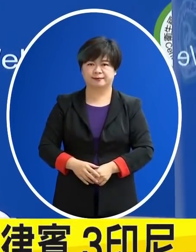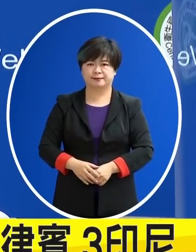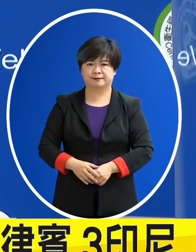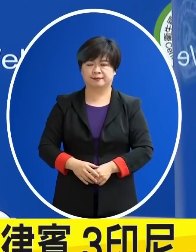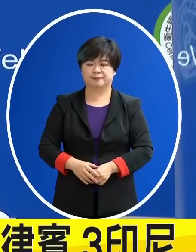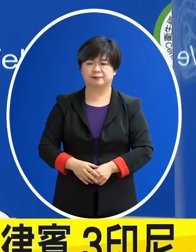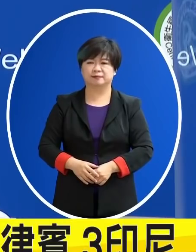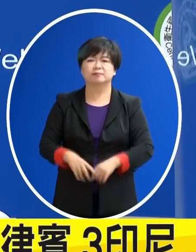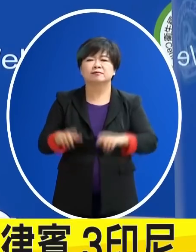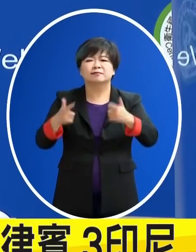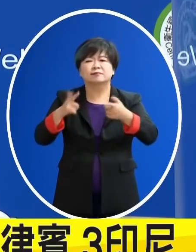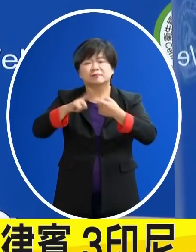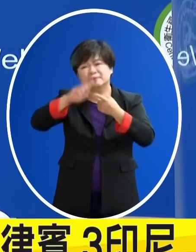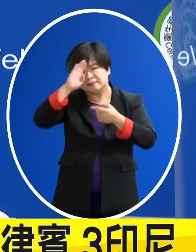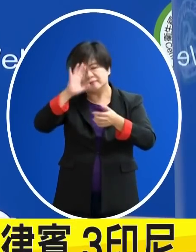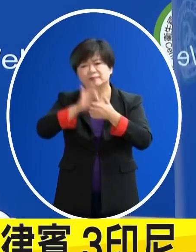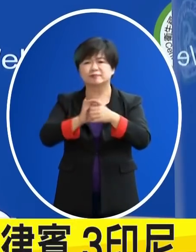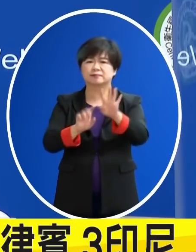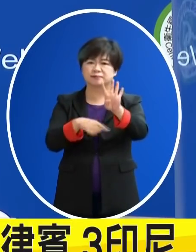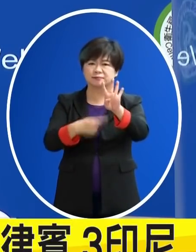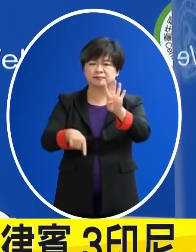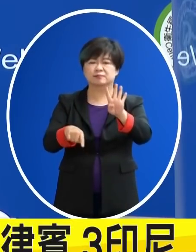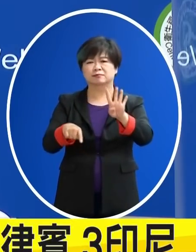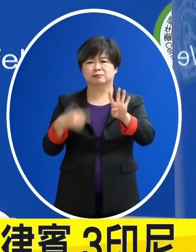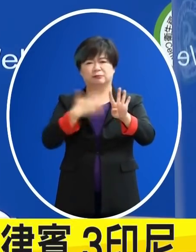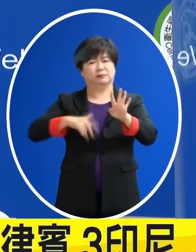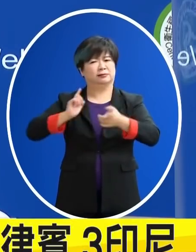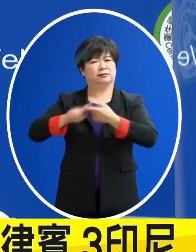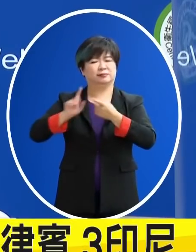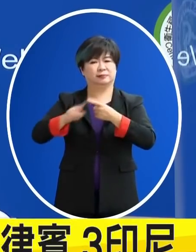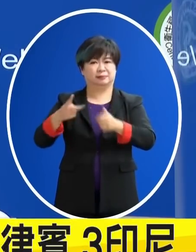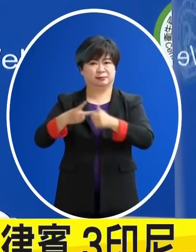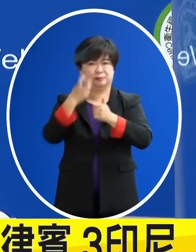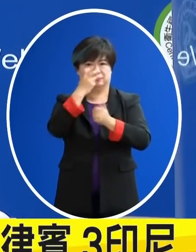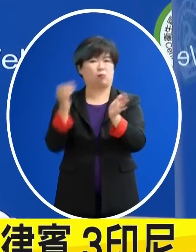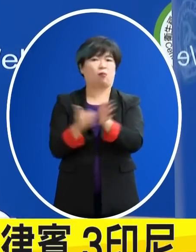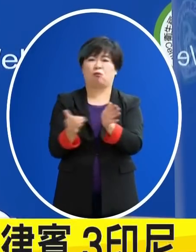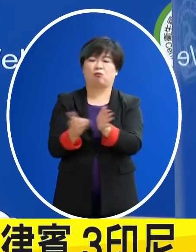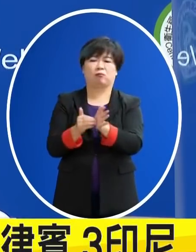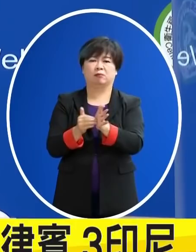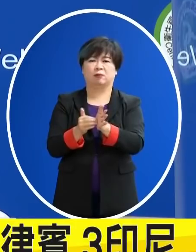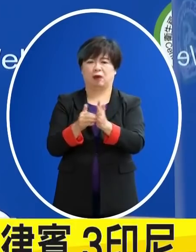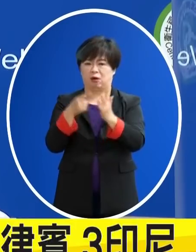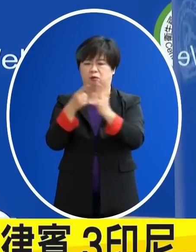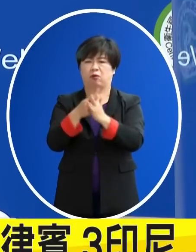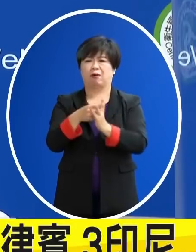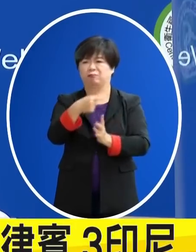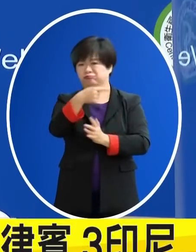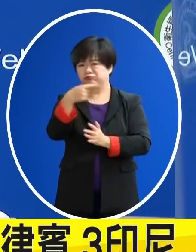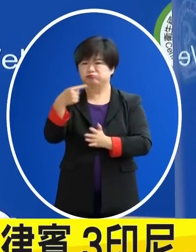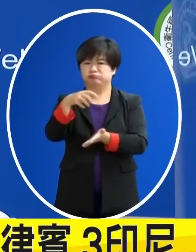我们不是在做，不好意思，四位有症状的，那已经二采完毕，那皆为阴性，